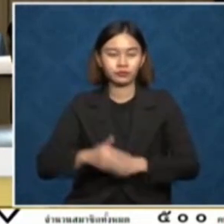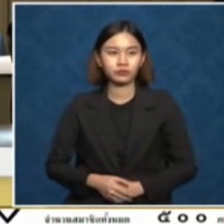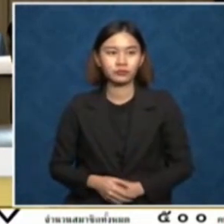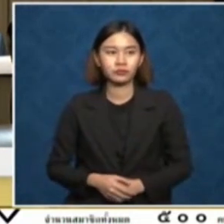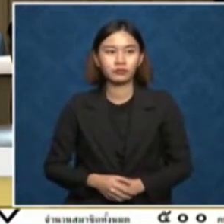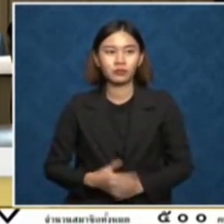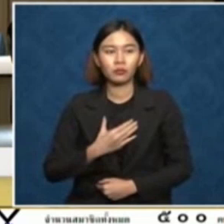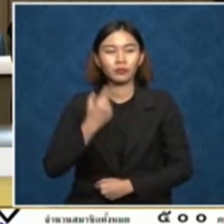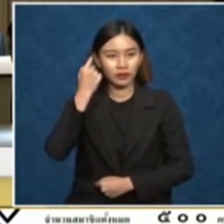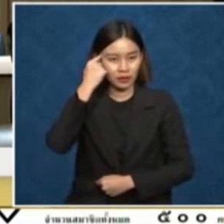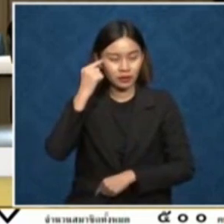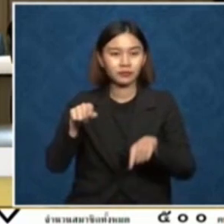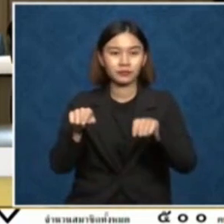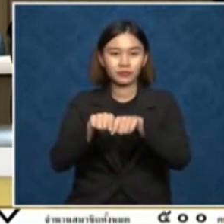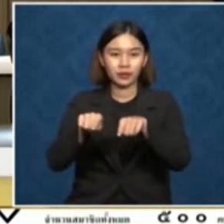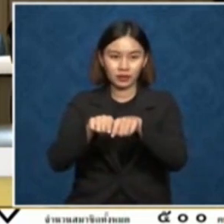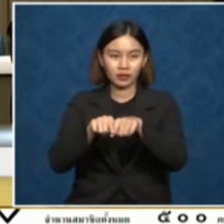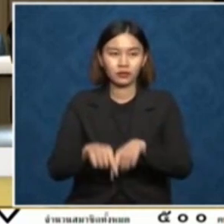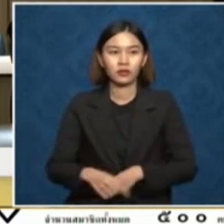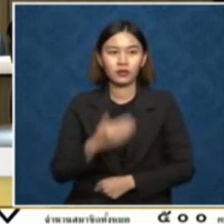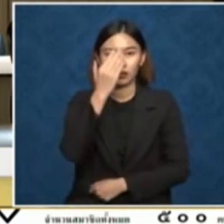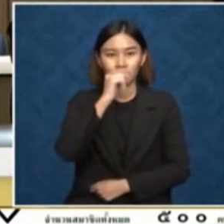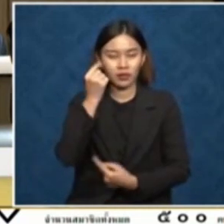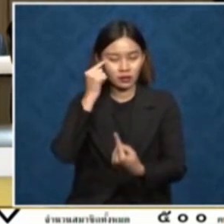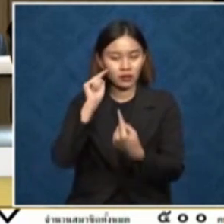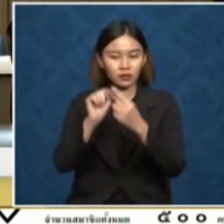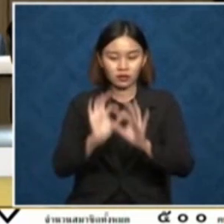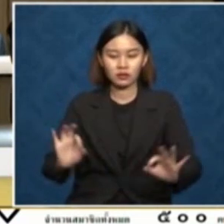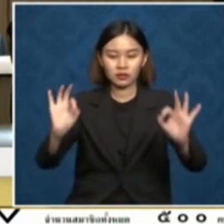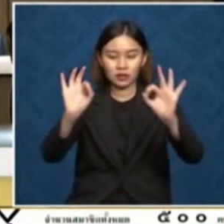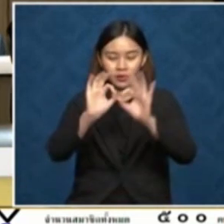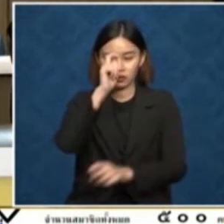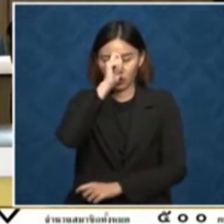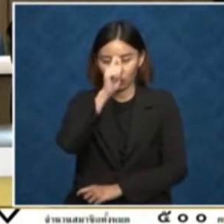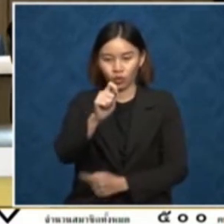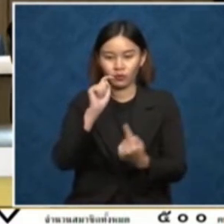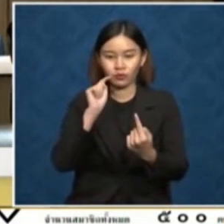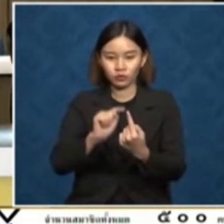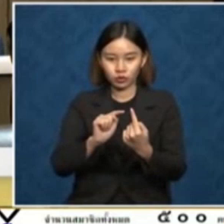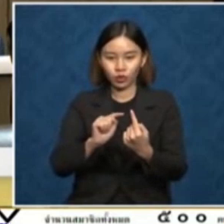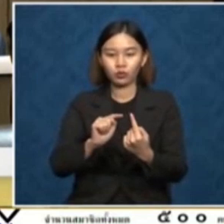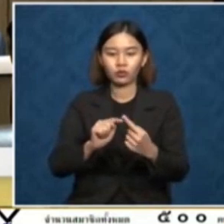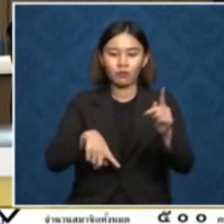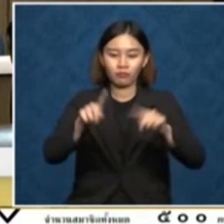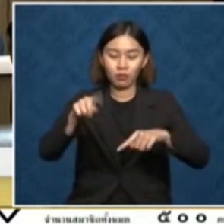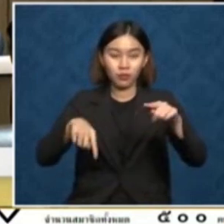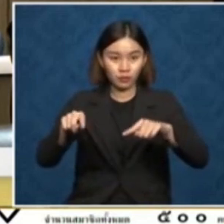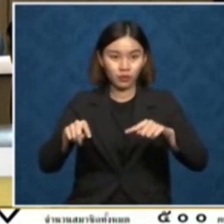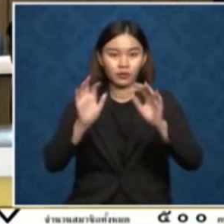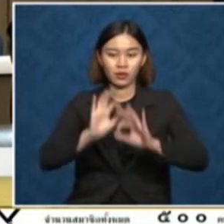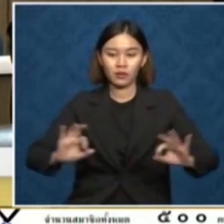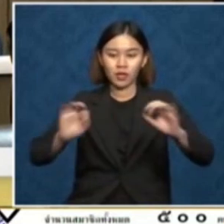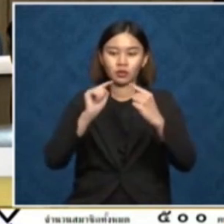คเพื่อไทยครับท่านประธานครับสําหรับประเด็นในเรื่องของความเท่าเทียมและการคุ้มครองผู้มีความหลากหลายทางเ